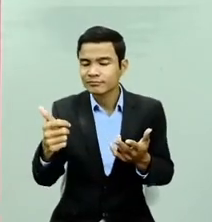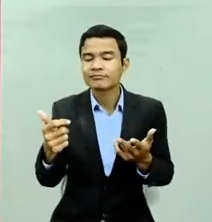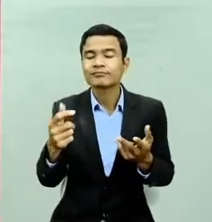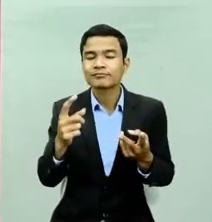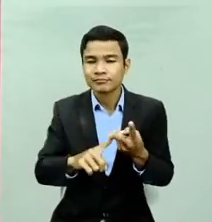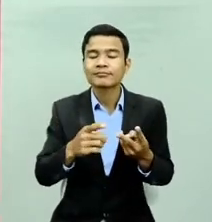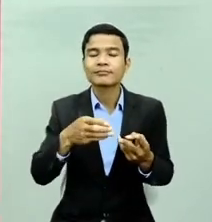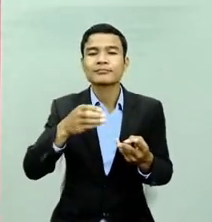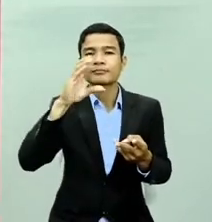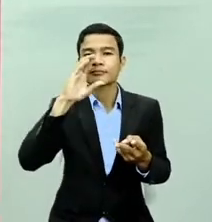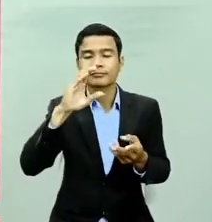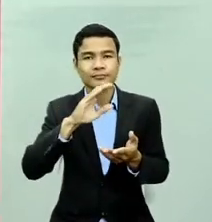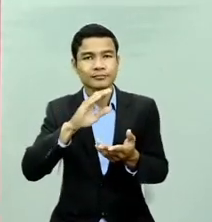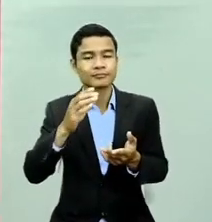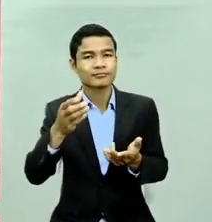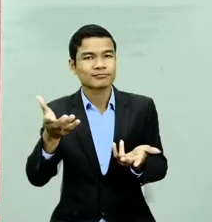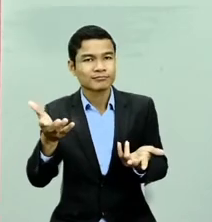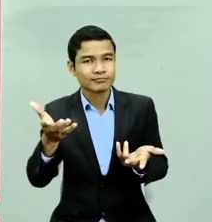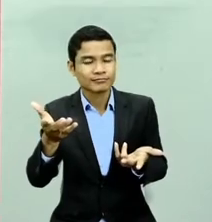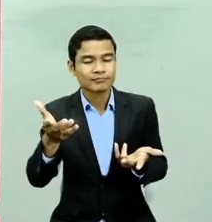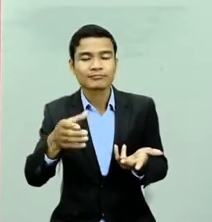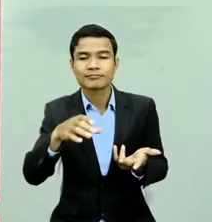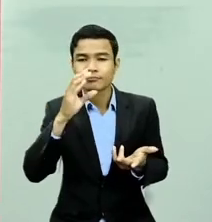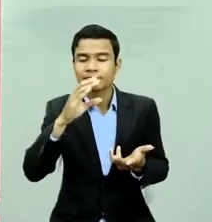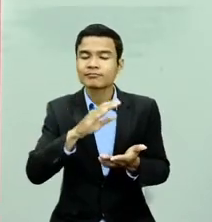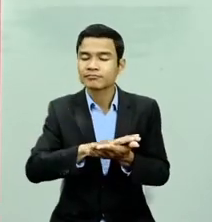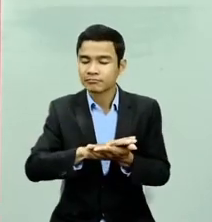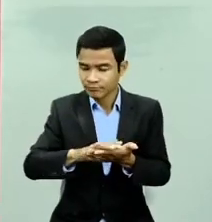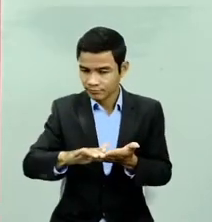xa phắc. Phắc chẳng mạch đá. Chà cứ phắc